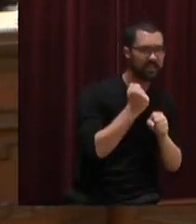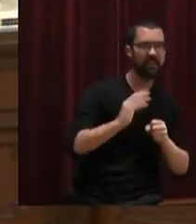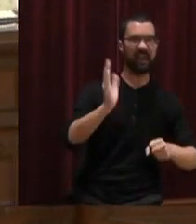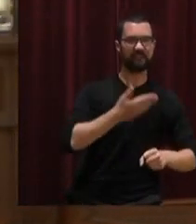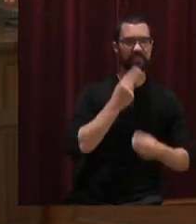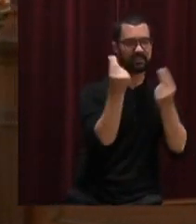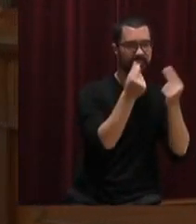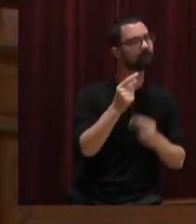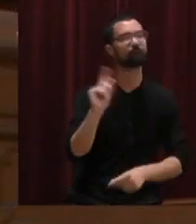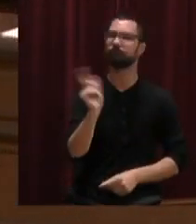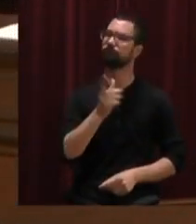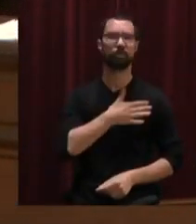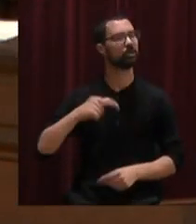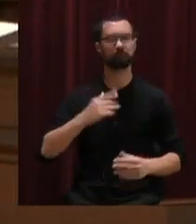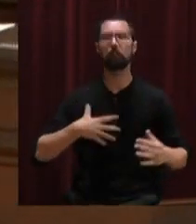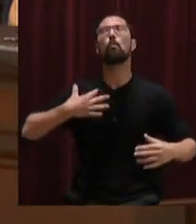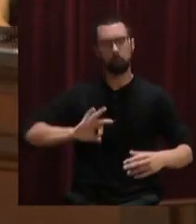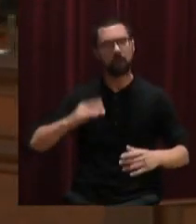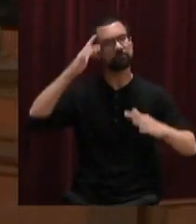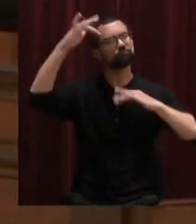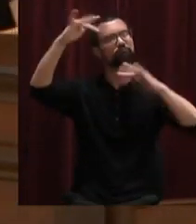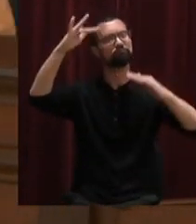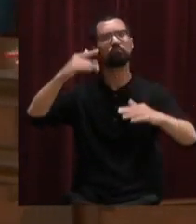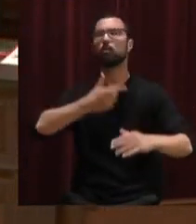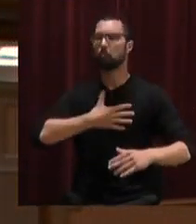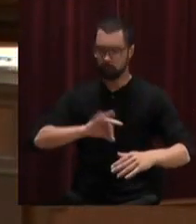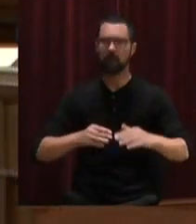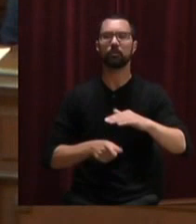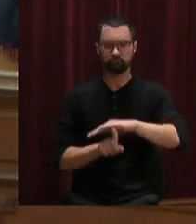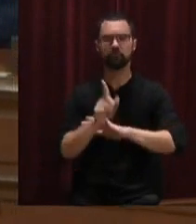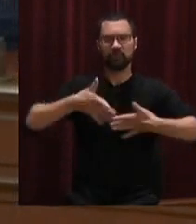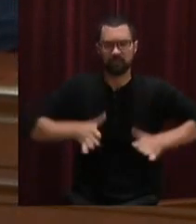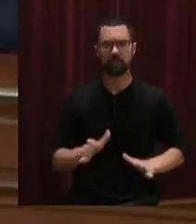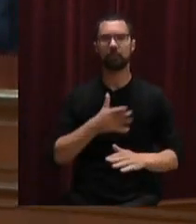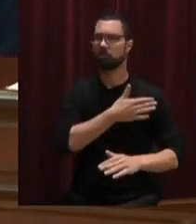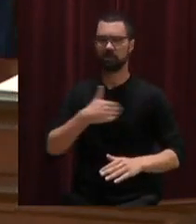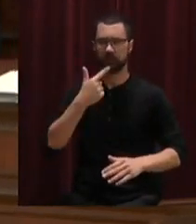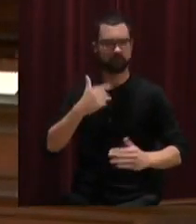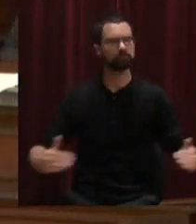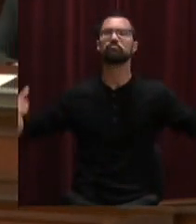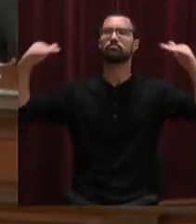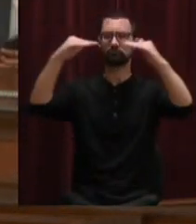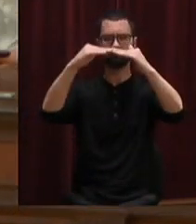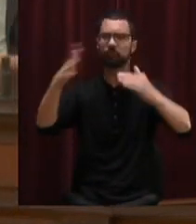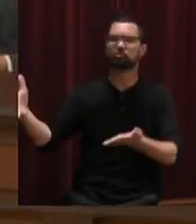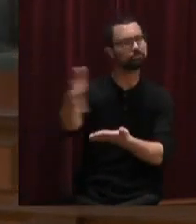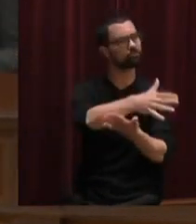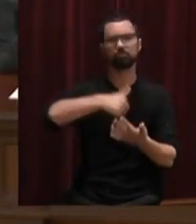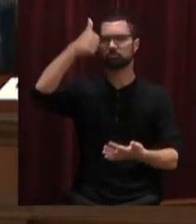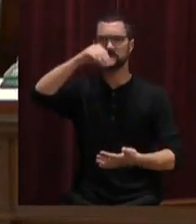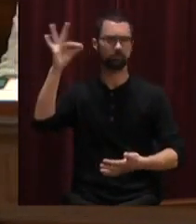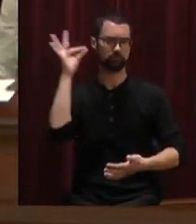de conviure i créixer en igualtat tots i totes. Això implica que han de fer feina en una altra cara